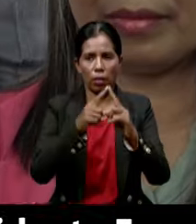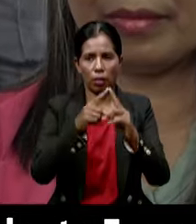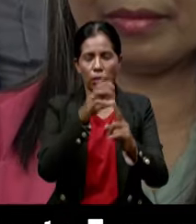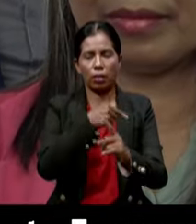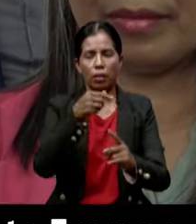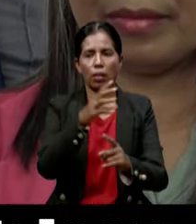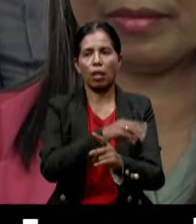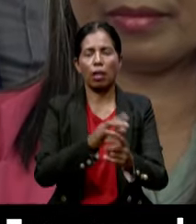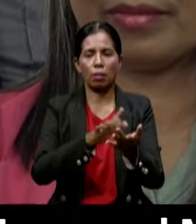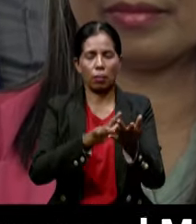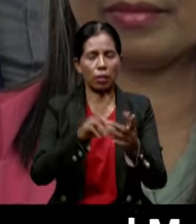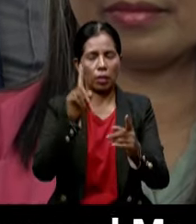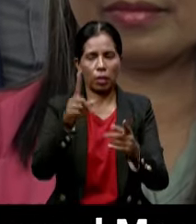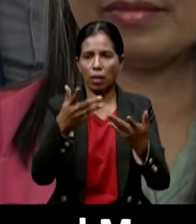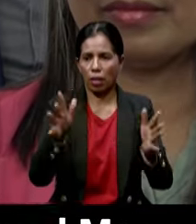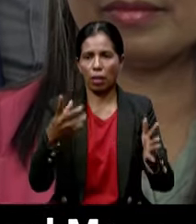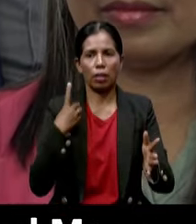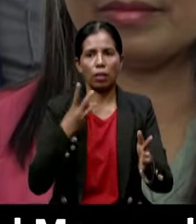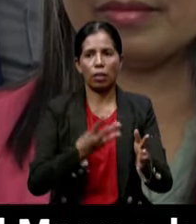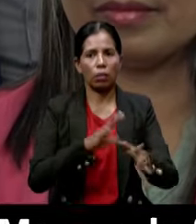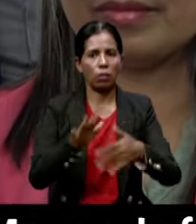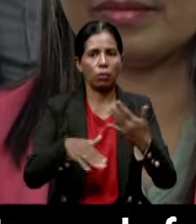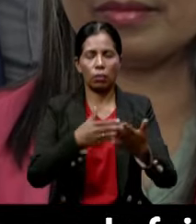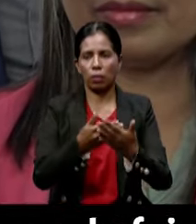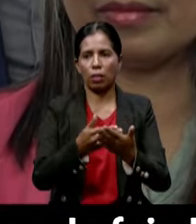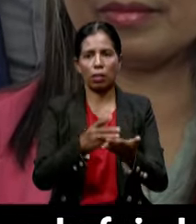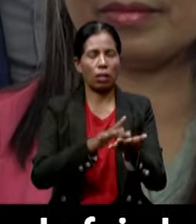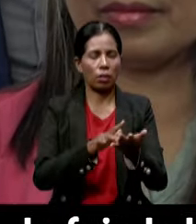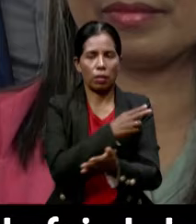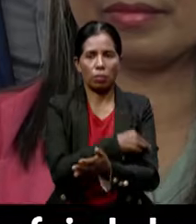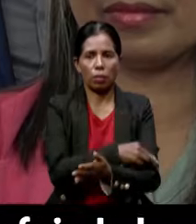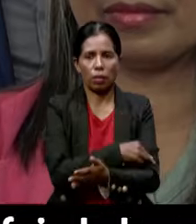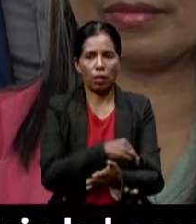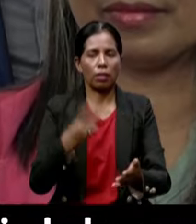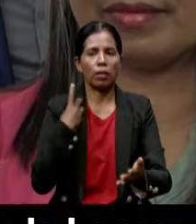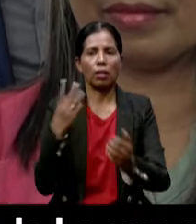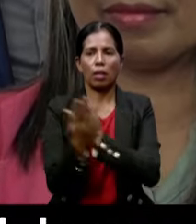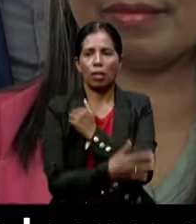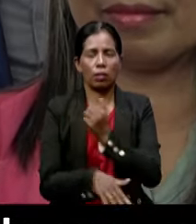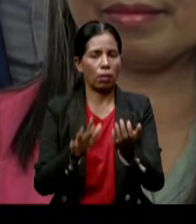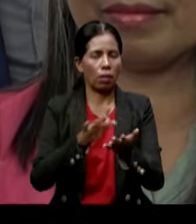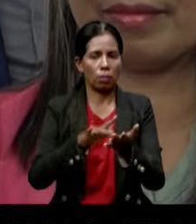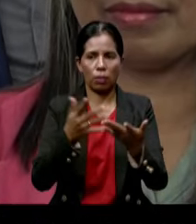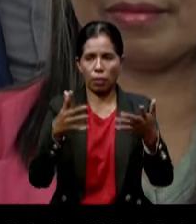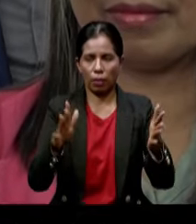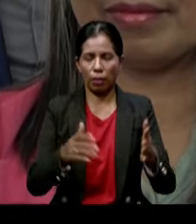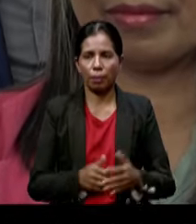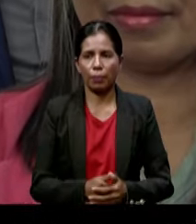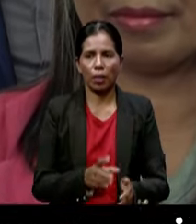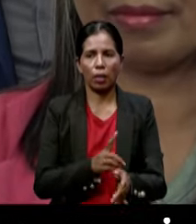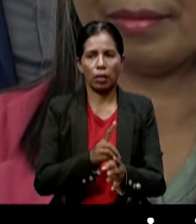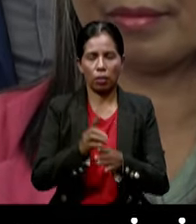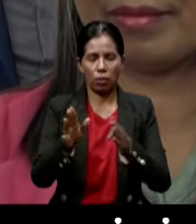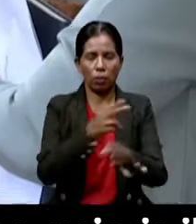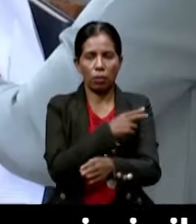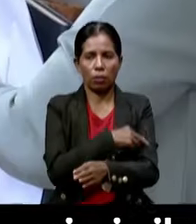ida maka laia ita generalizar yang kata ya hospital ya ita ni nasang ai moruk laia. Diretor Executivo Hospital